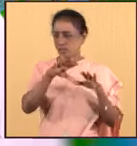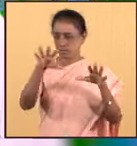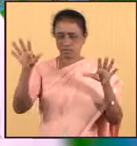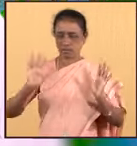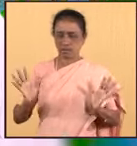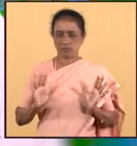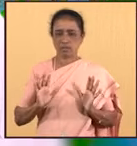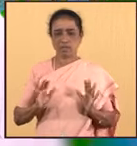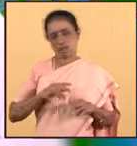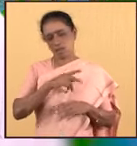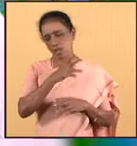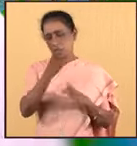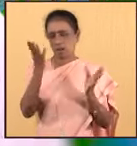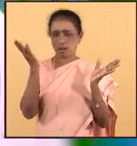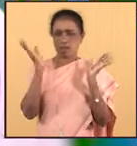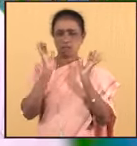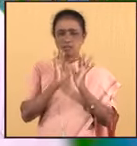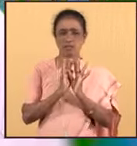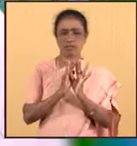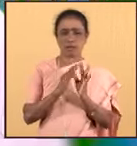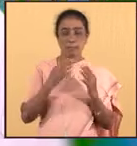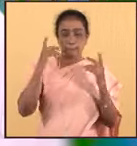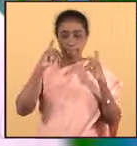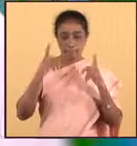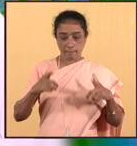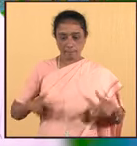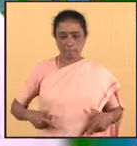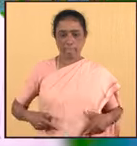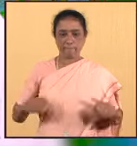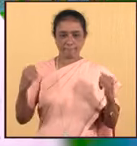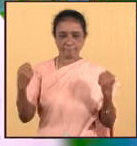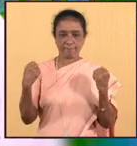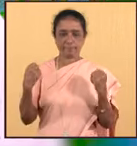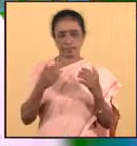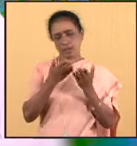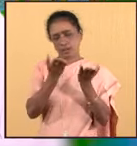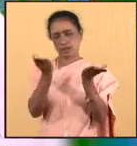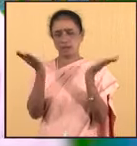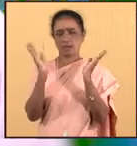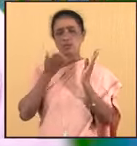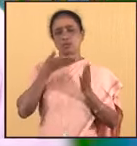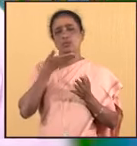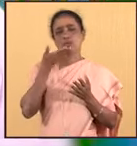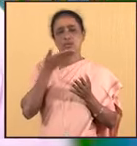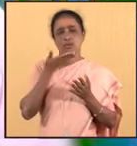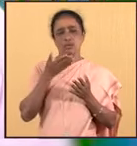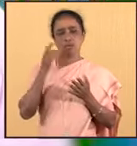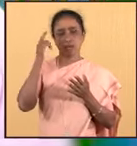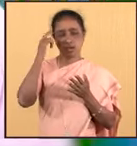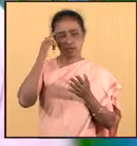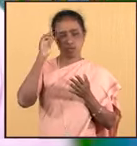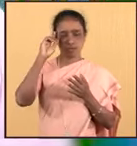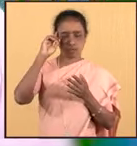அளவு மக்களுக்கு மாற்று இருந்துடக்கூடாது. இது வந்து எனது மனித ஆற்றல், இந்த மனித ஆற்றல் வந்து எனது எல்லாருக்கும் பயன்படுத்த